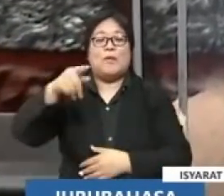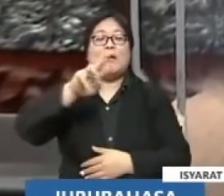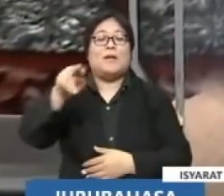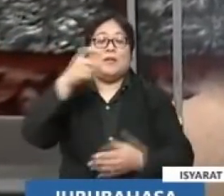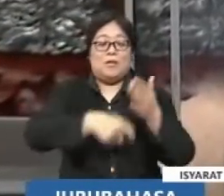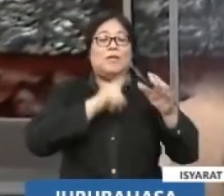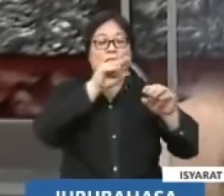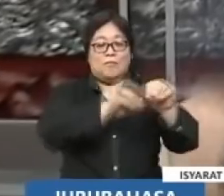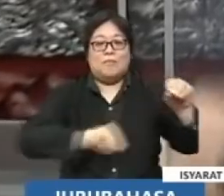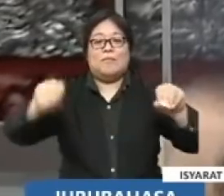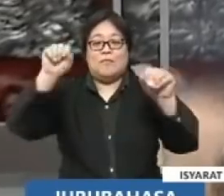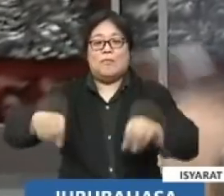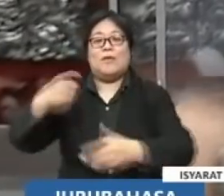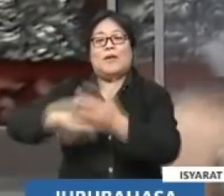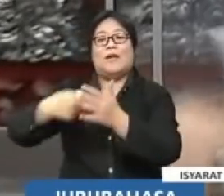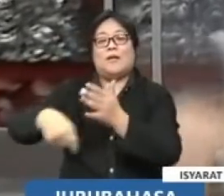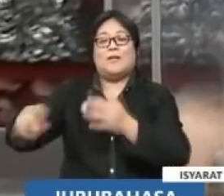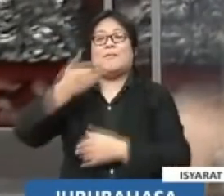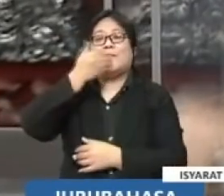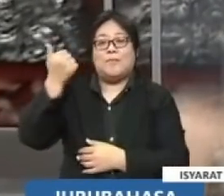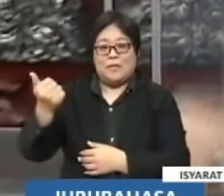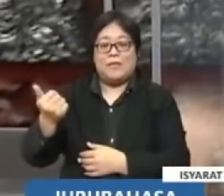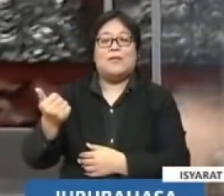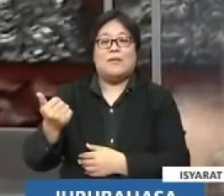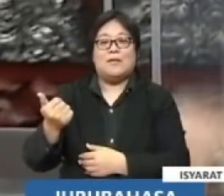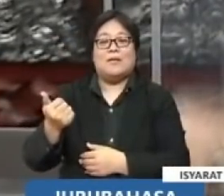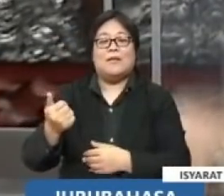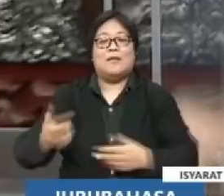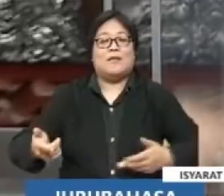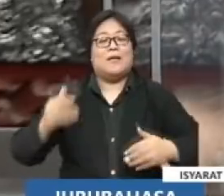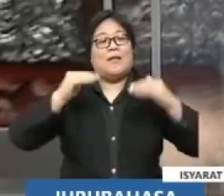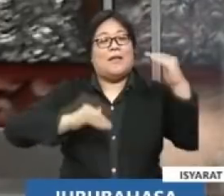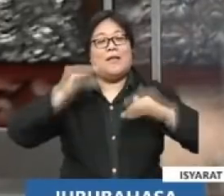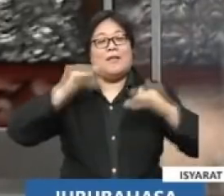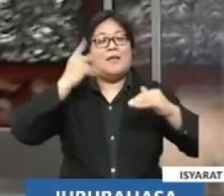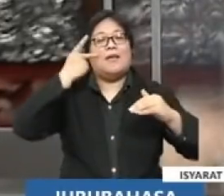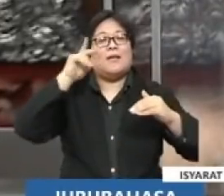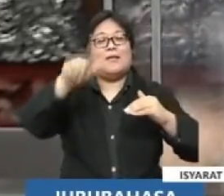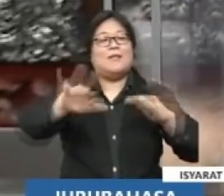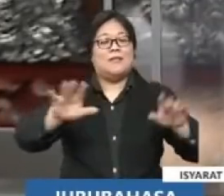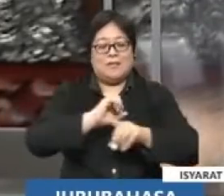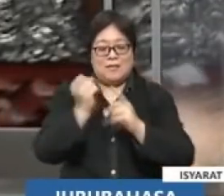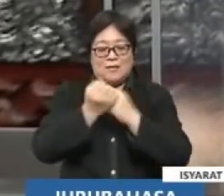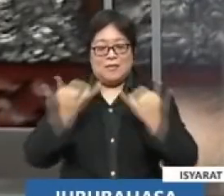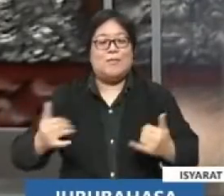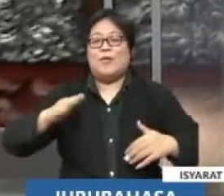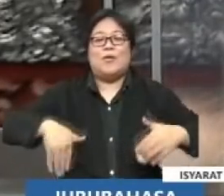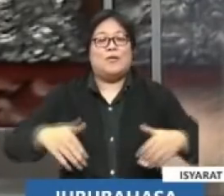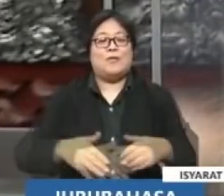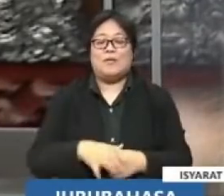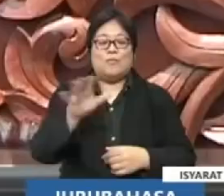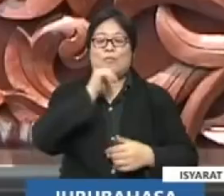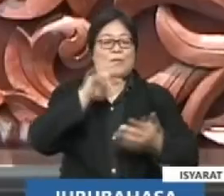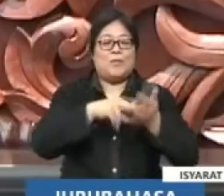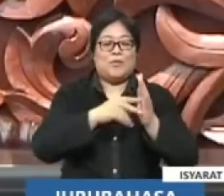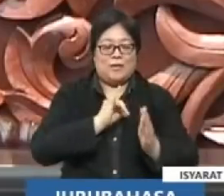kita gunakan untuk stabilkan harga barang, lebih baik membuat rakyat stabilkan politik dalam keadaan terus tak stabil. Bukan